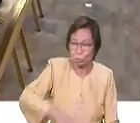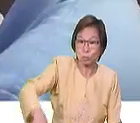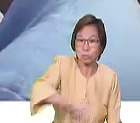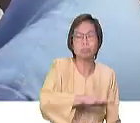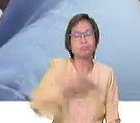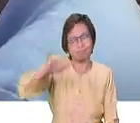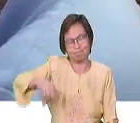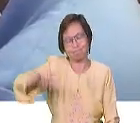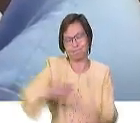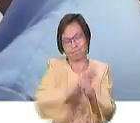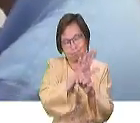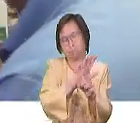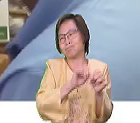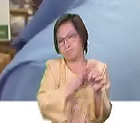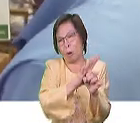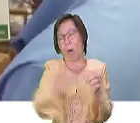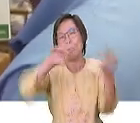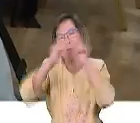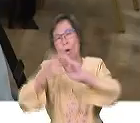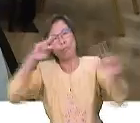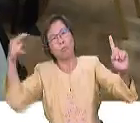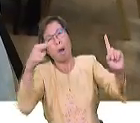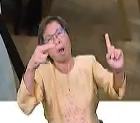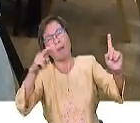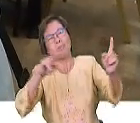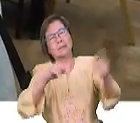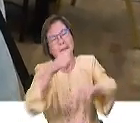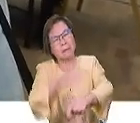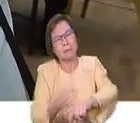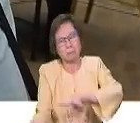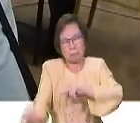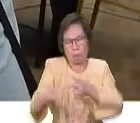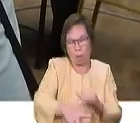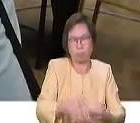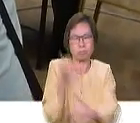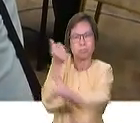Rata-ratanya mengakui pandemik COVID-19 mengubah persepsi pengorbanan dalam